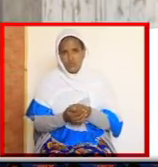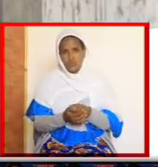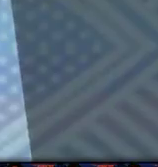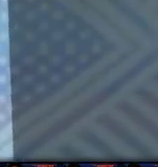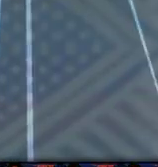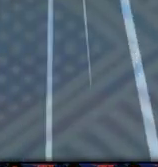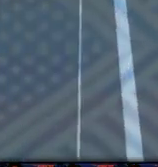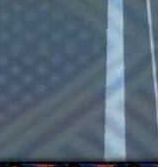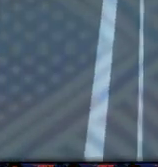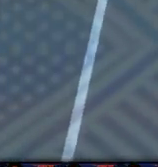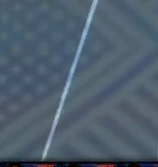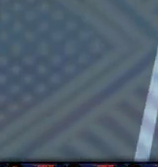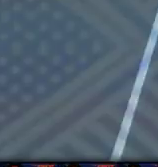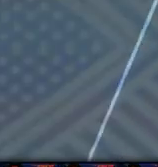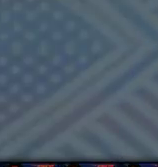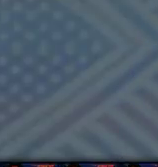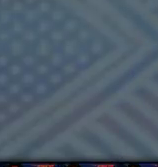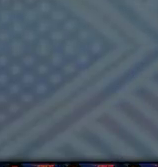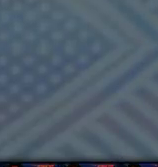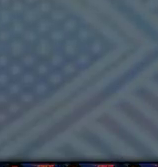እንሄዳለን ማለት ነው።